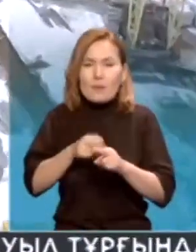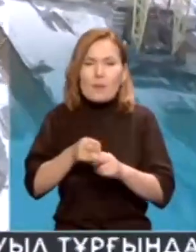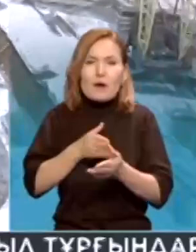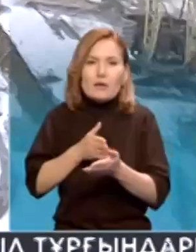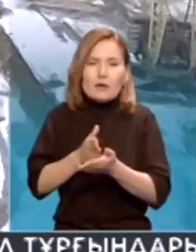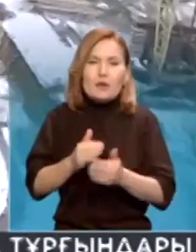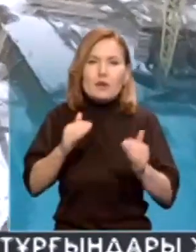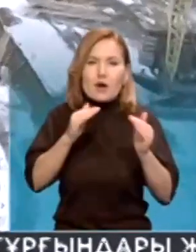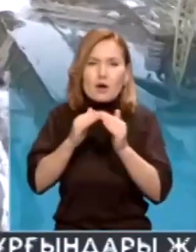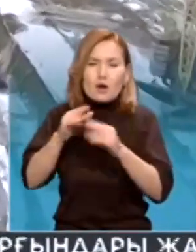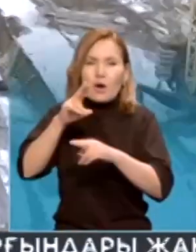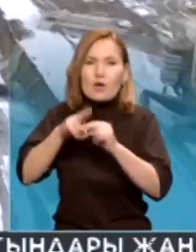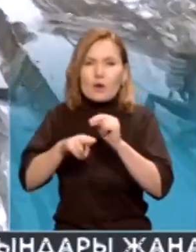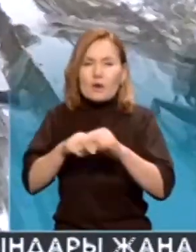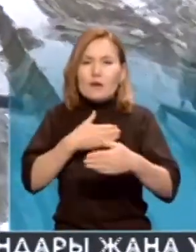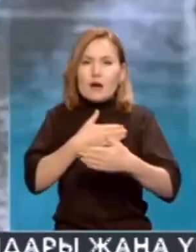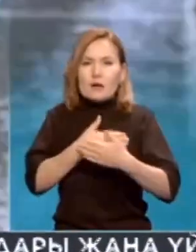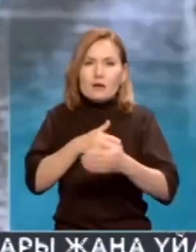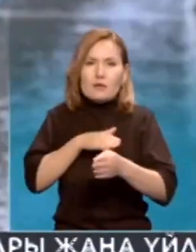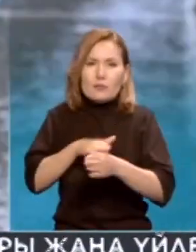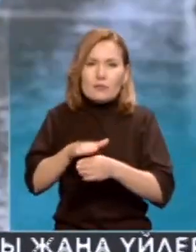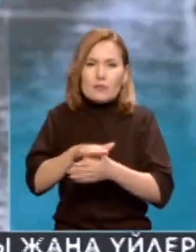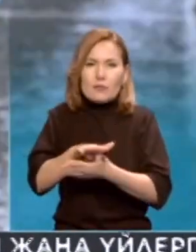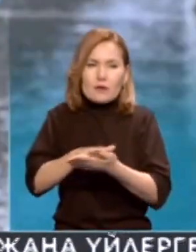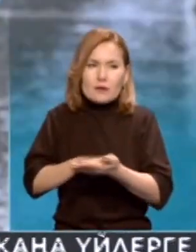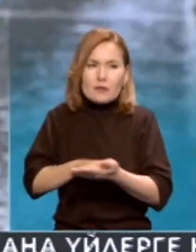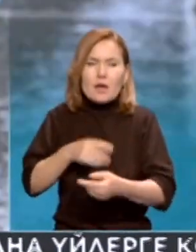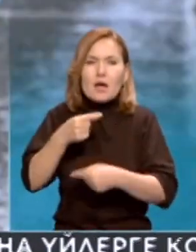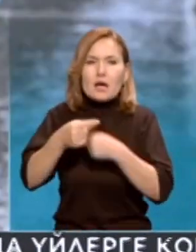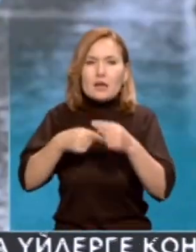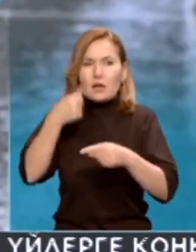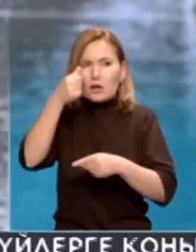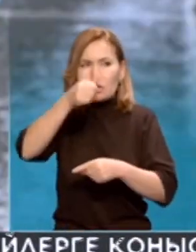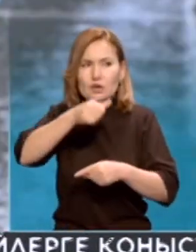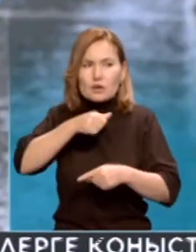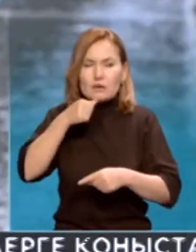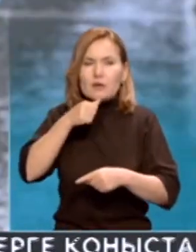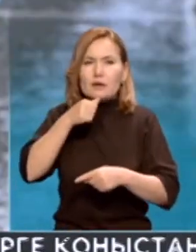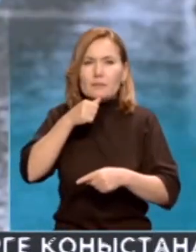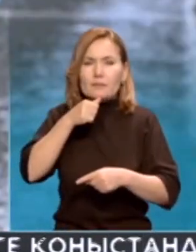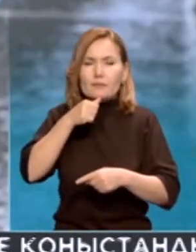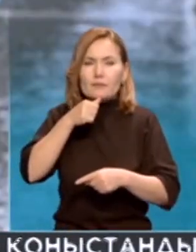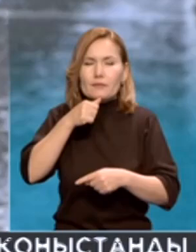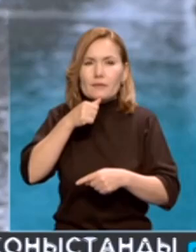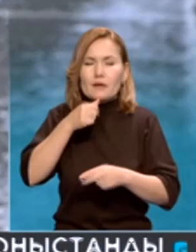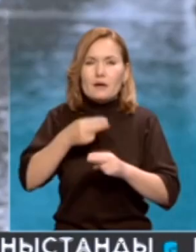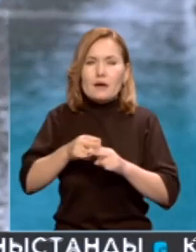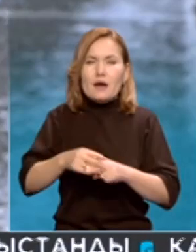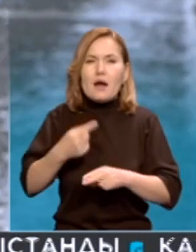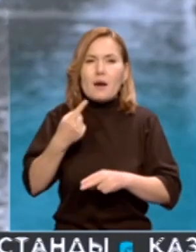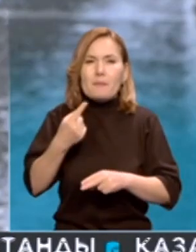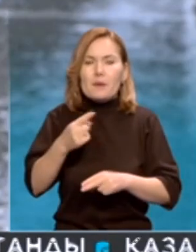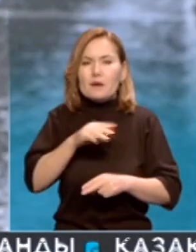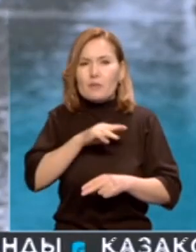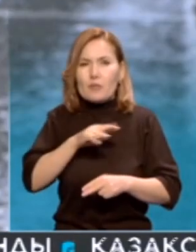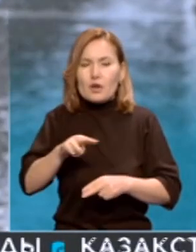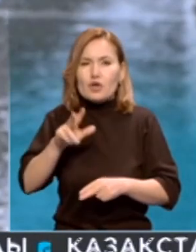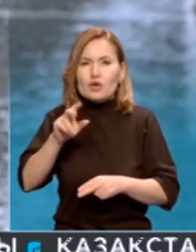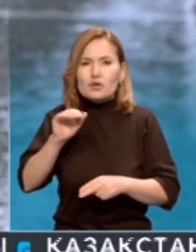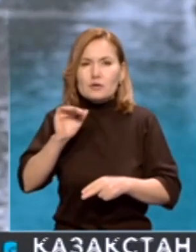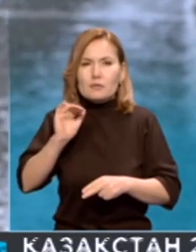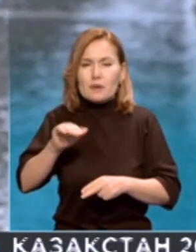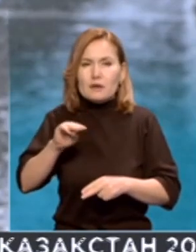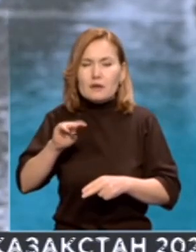бағыттағы тұрғын үй құрылысы да қарқынды жүре бермек. Келесі жылда да осы жаңағы 1 миллион 300 мың